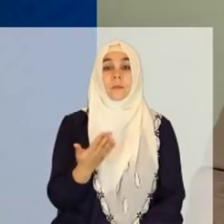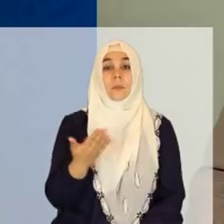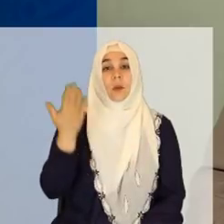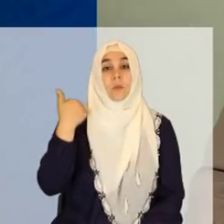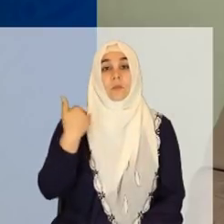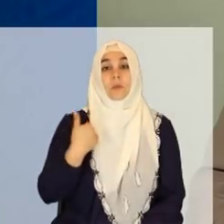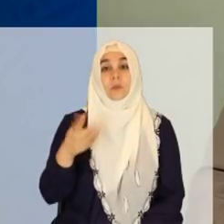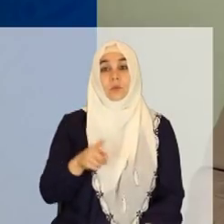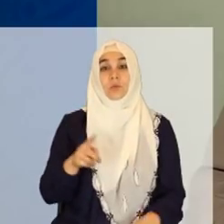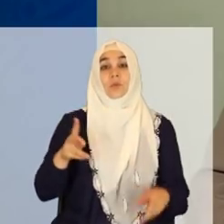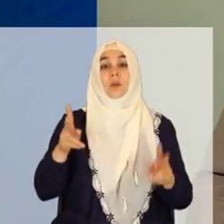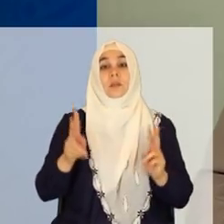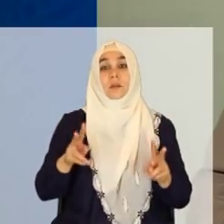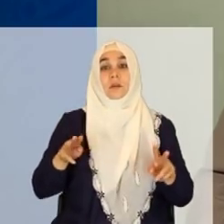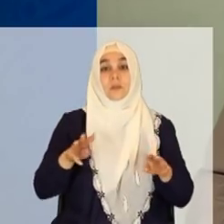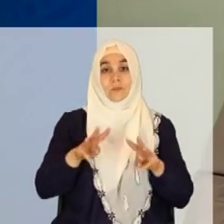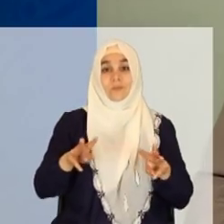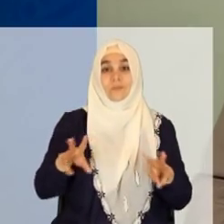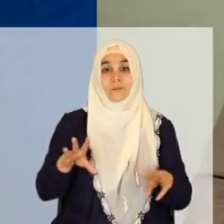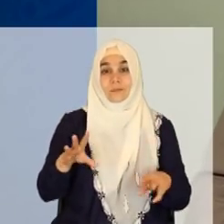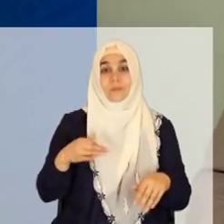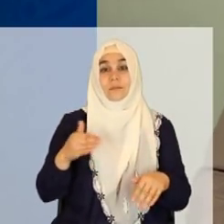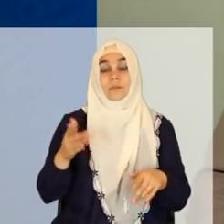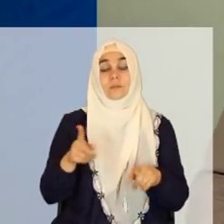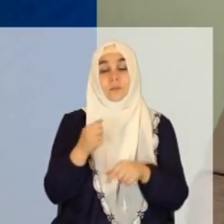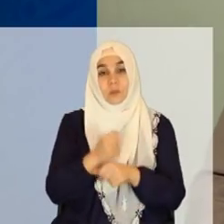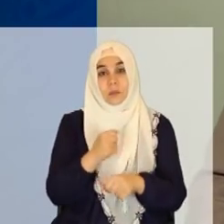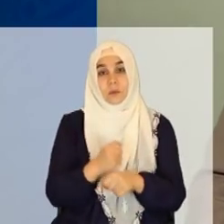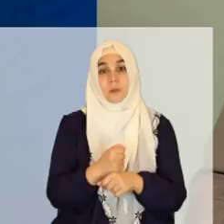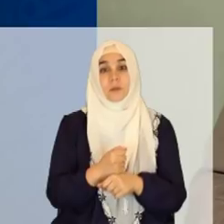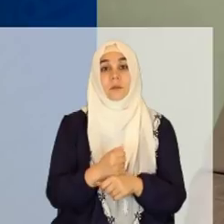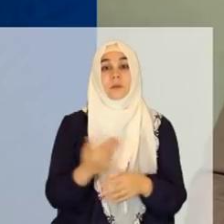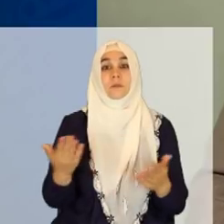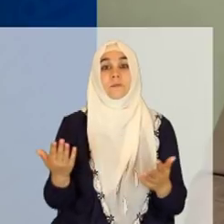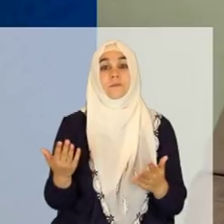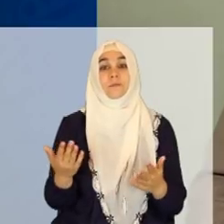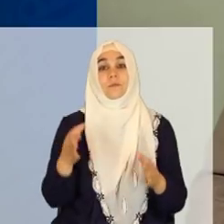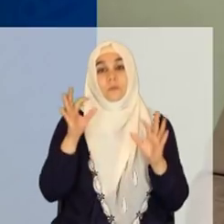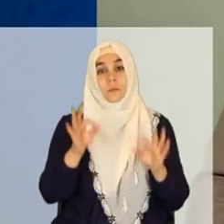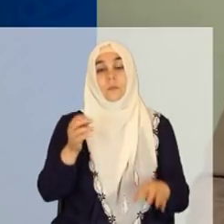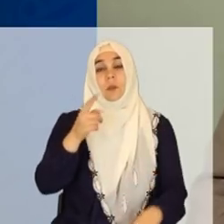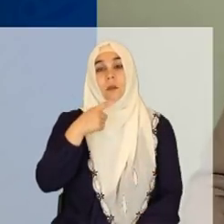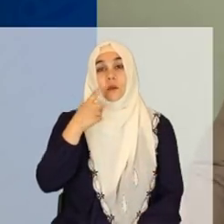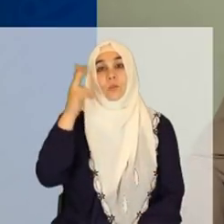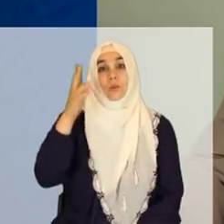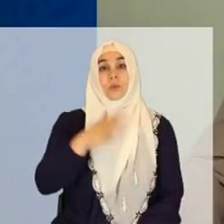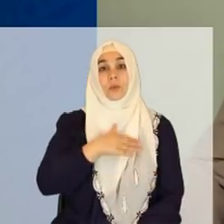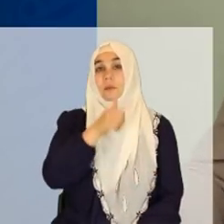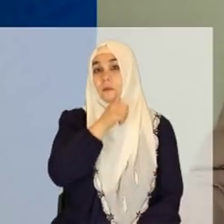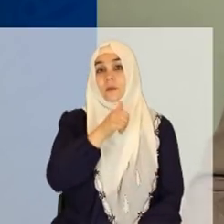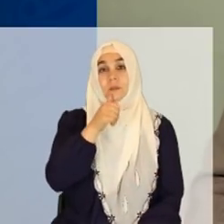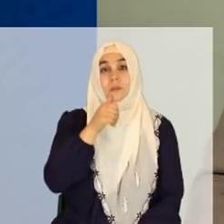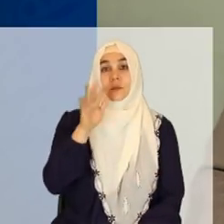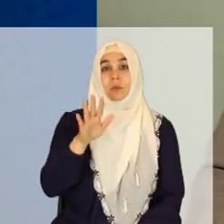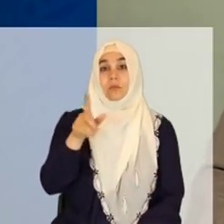oliy o'quv yurtida rahbarman dedi. Kichikroq rahbar ekan, rahbar ekan. To'g'risini aytaylik, Xudodan bekitolmagan